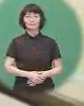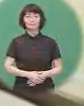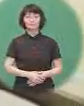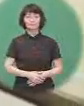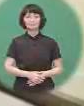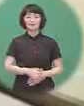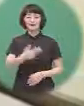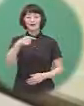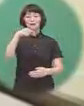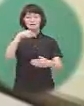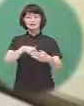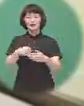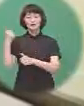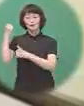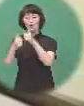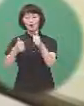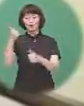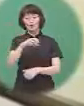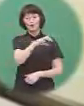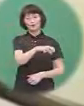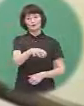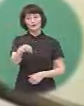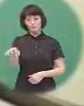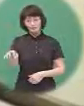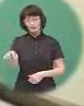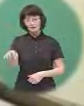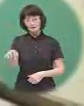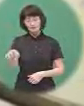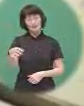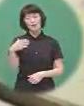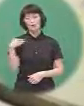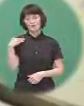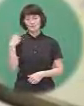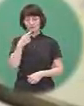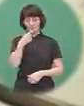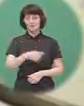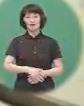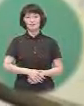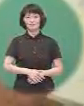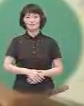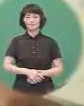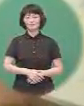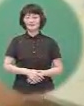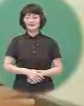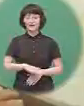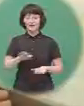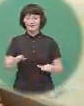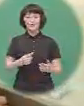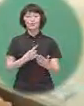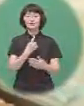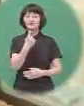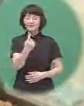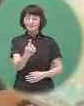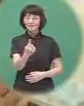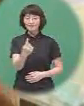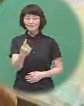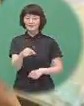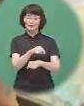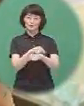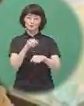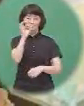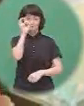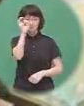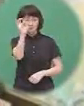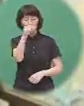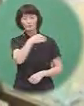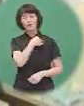郡山市内の史跡ってよくいろいろあるのは分からなくて、で特別こうやって連れてこられると仲間